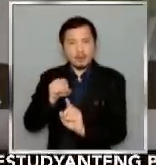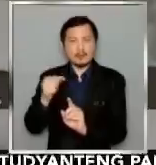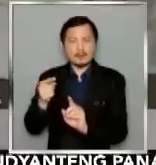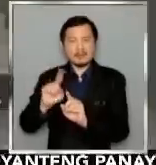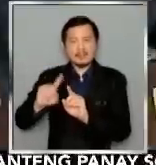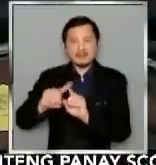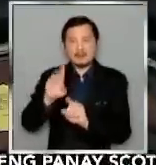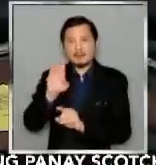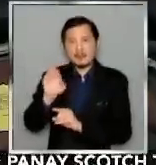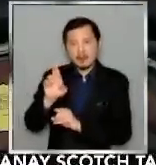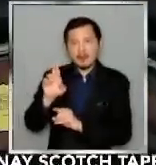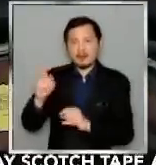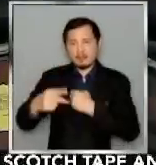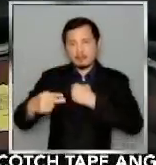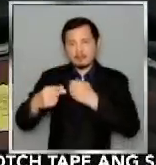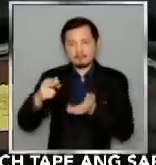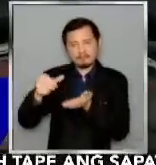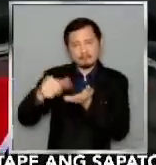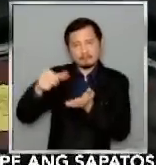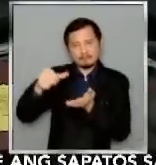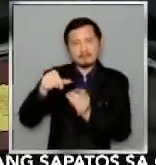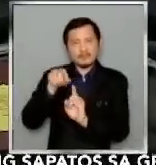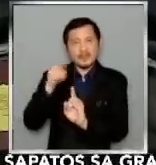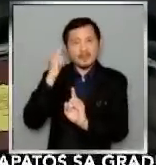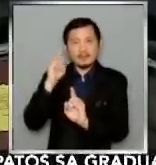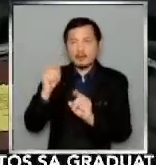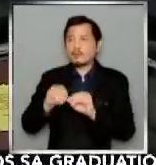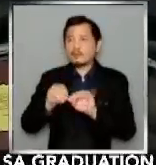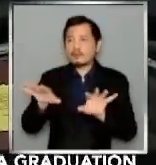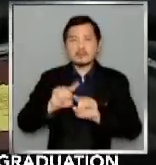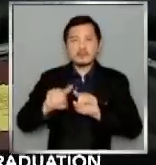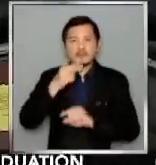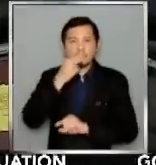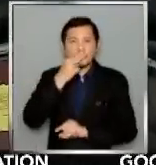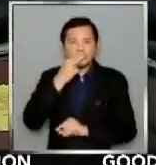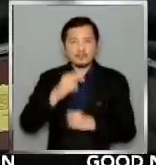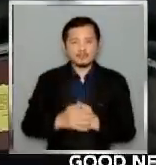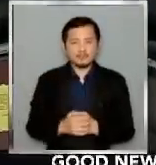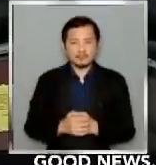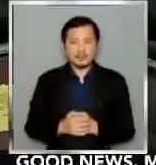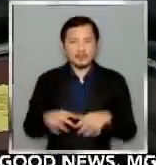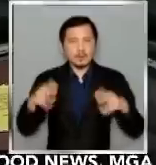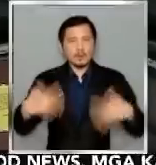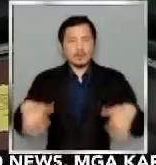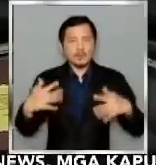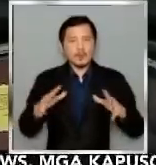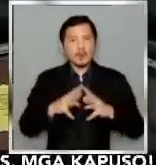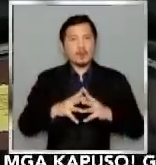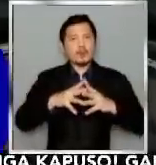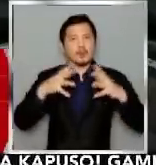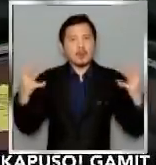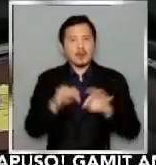sa sigarilyo. Worth 85 million pesos, no? And mas malaki pa ito kasi inaalam pa namin